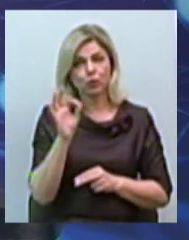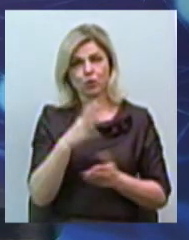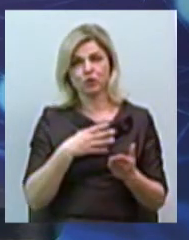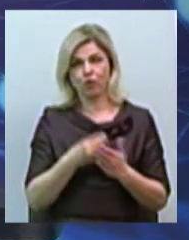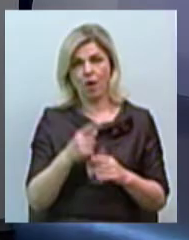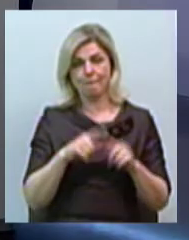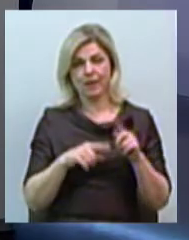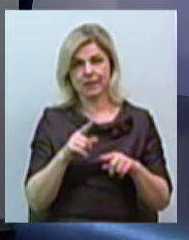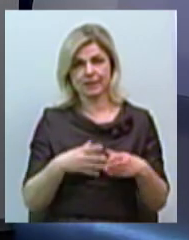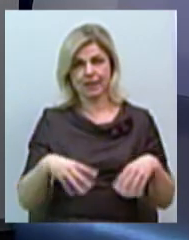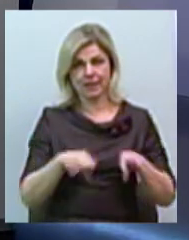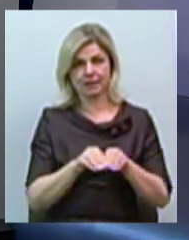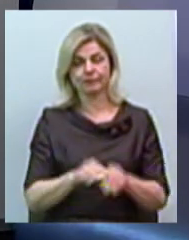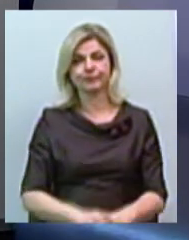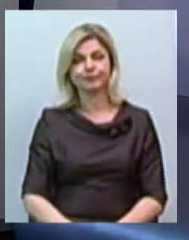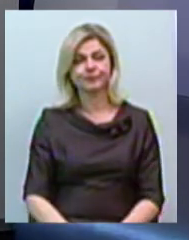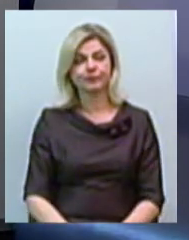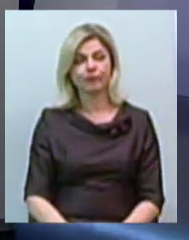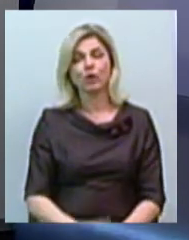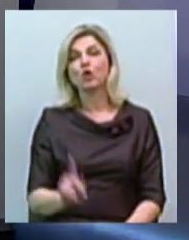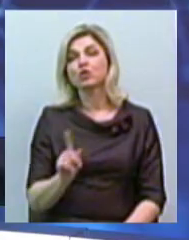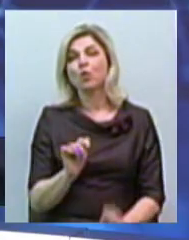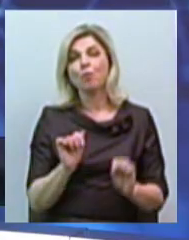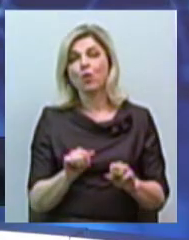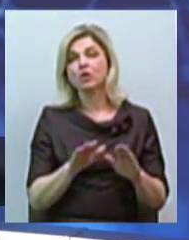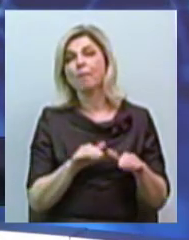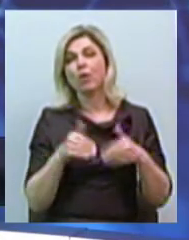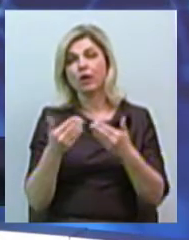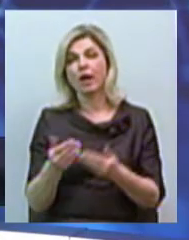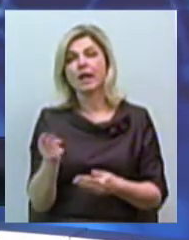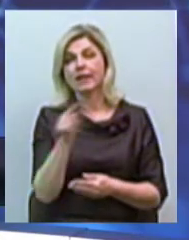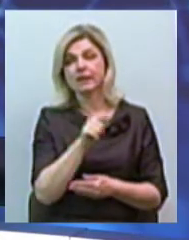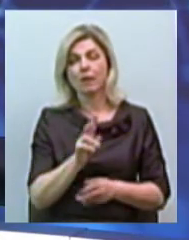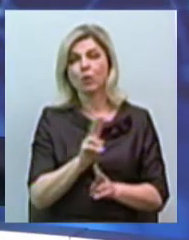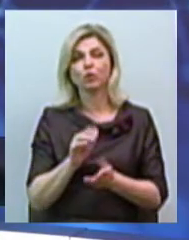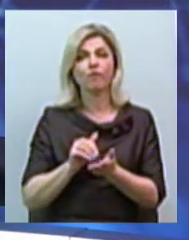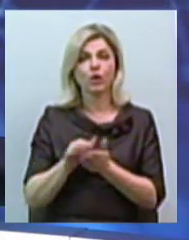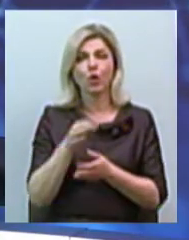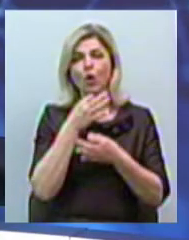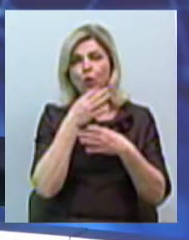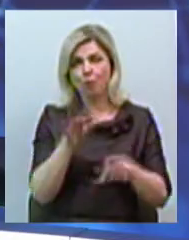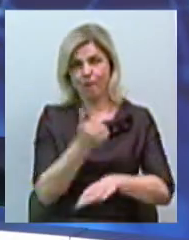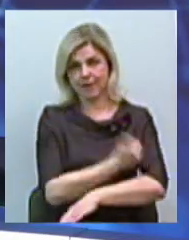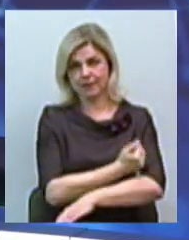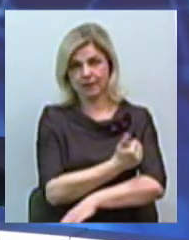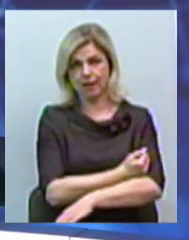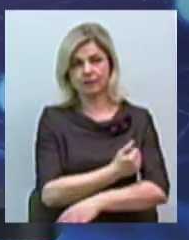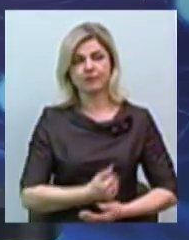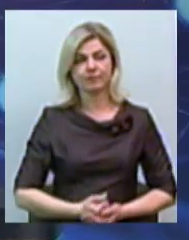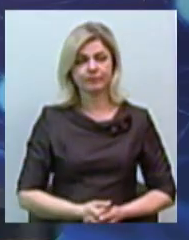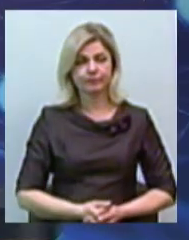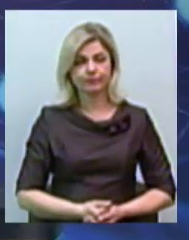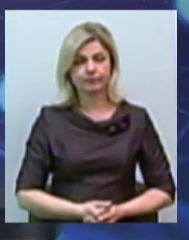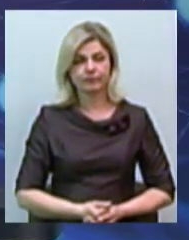близьких. А що ви можете порадити тим, хто відмовляється від будь-якої вакцинації?